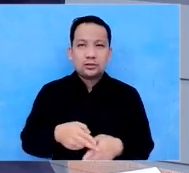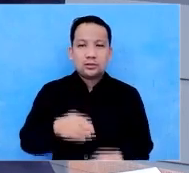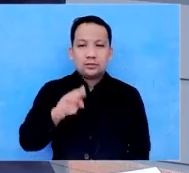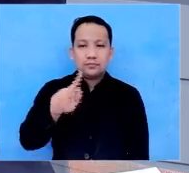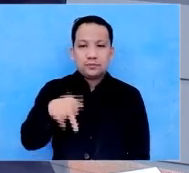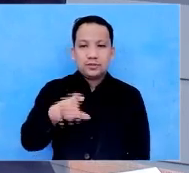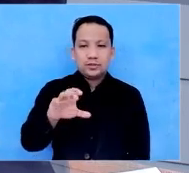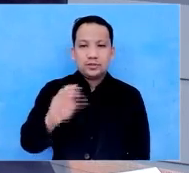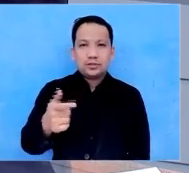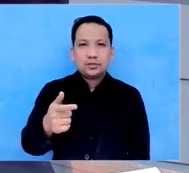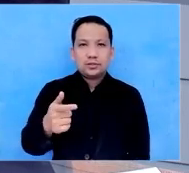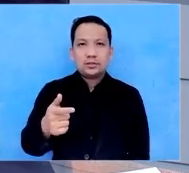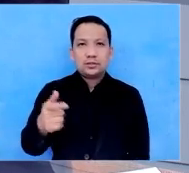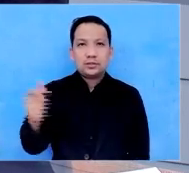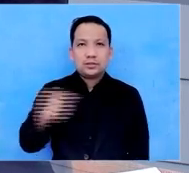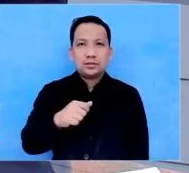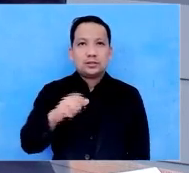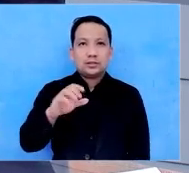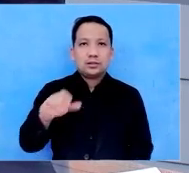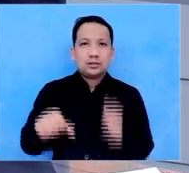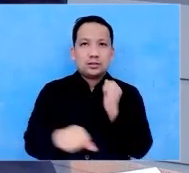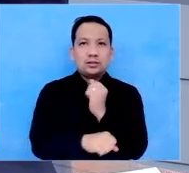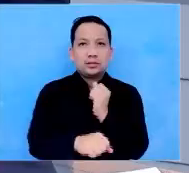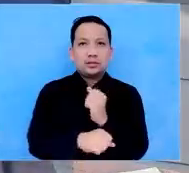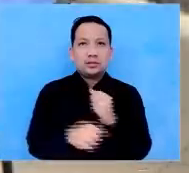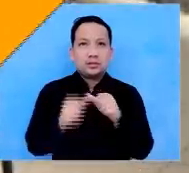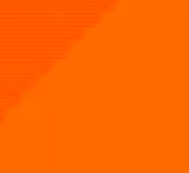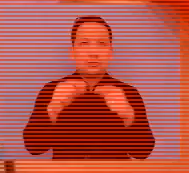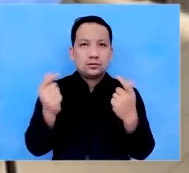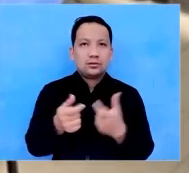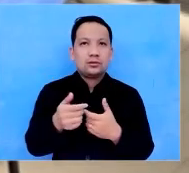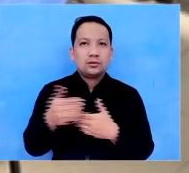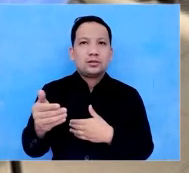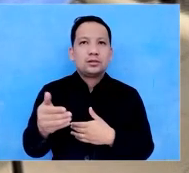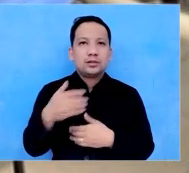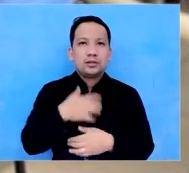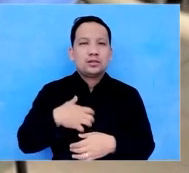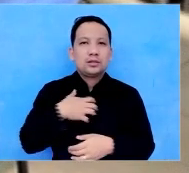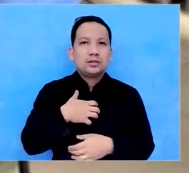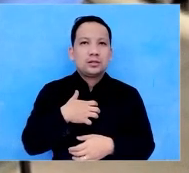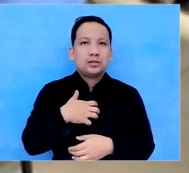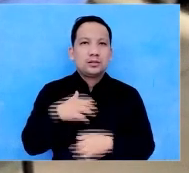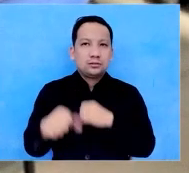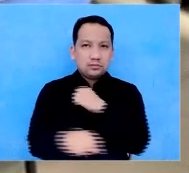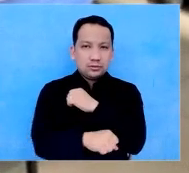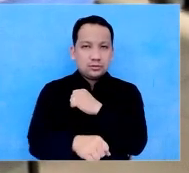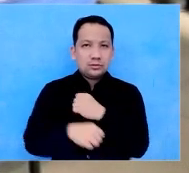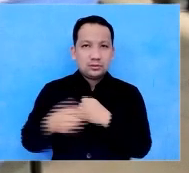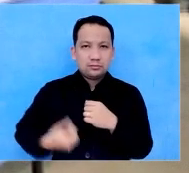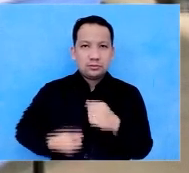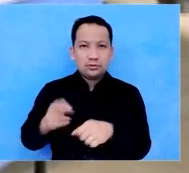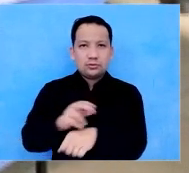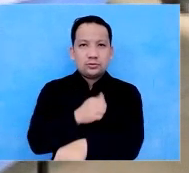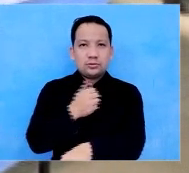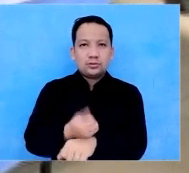isang bogus na Coast Guard Auxiliary Group. Inireklamo ng estafa at usurpation of authority si Dino at iba